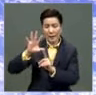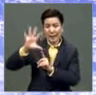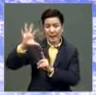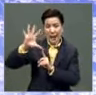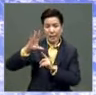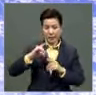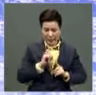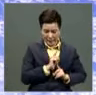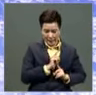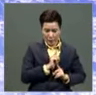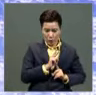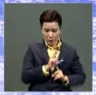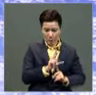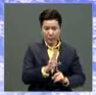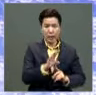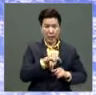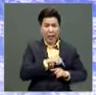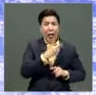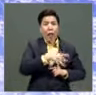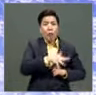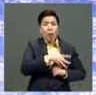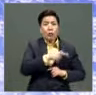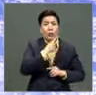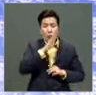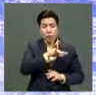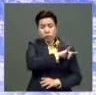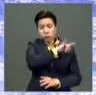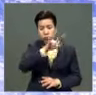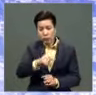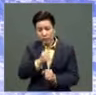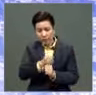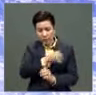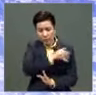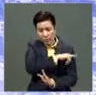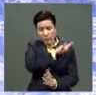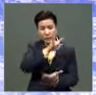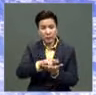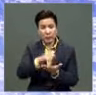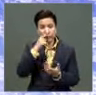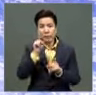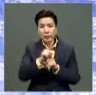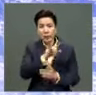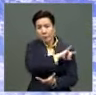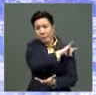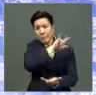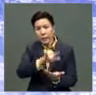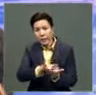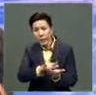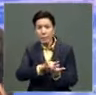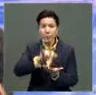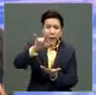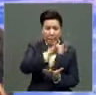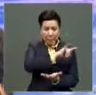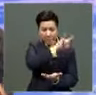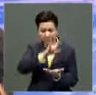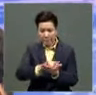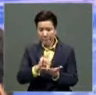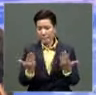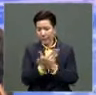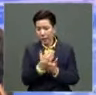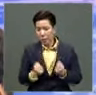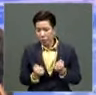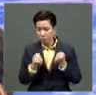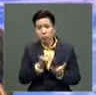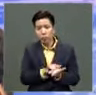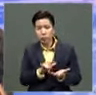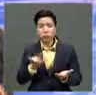มีตั้งแต่1แล้วนะครับลูกเรือกลุ่มลูกเรือเนี่ยที่เขามีการบินกันมาแล้วก็ต้องเปลี่ยนเครื่องถ่ายเครื่องทั้งหลายเนี่ย